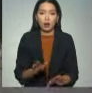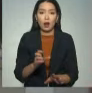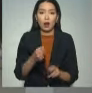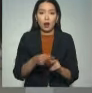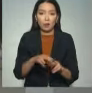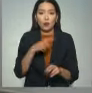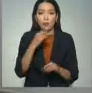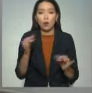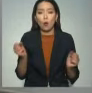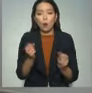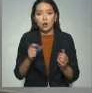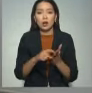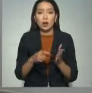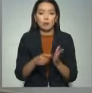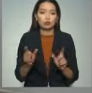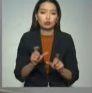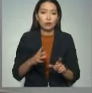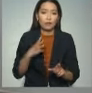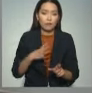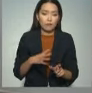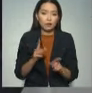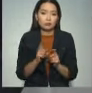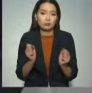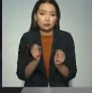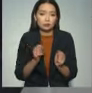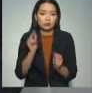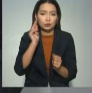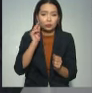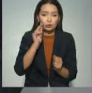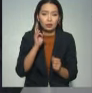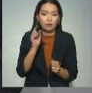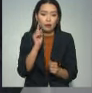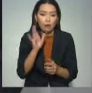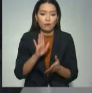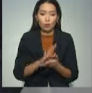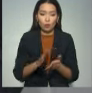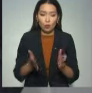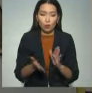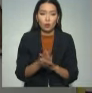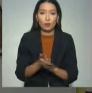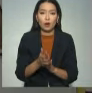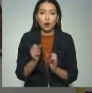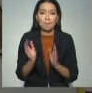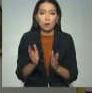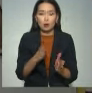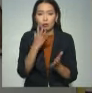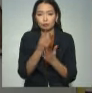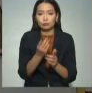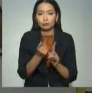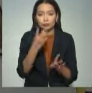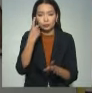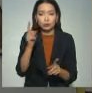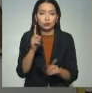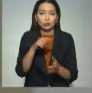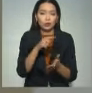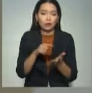Об этом говорит и холод в кабинетах. Школьники вынуждены грызть гранит науки в весьма некомфортных условиях. Подрядчик, в свою очередь, заверяет, что вопрос в